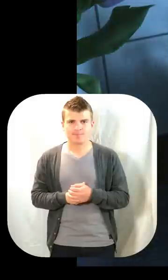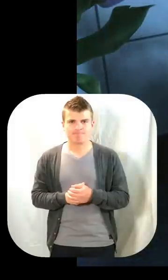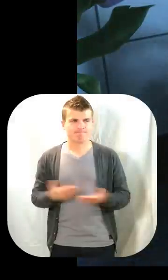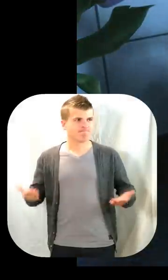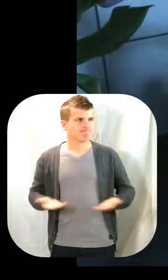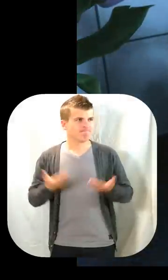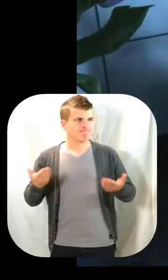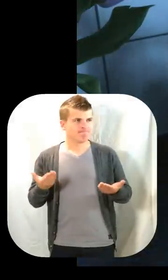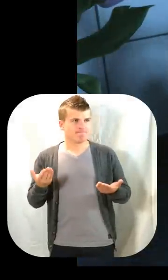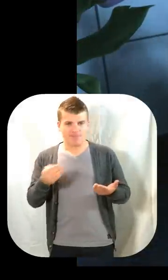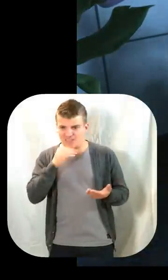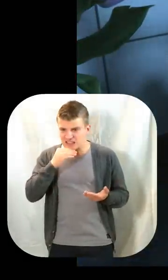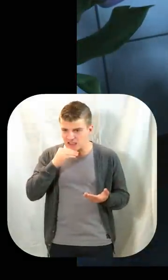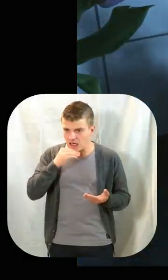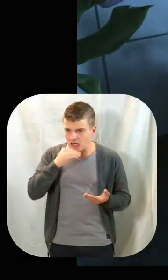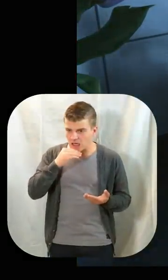Wasser?